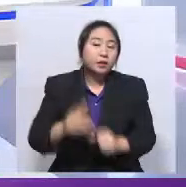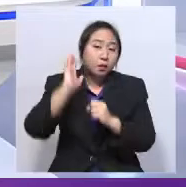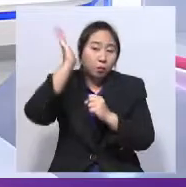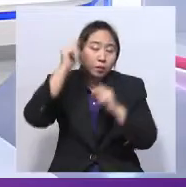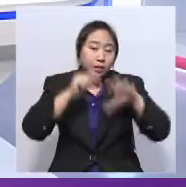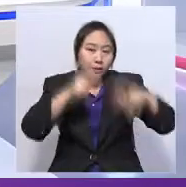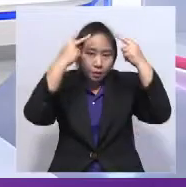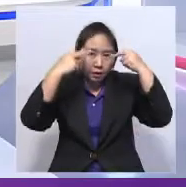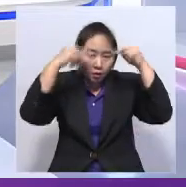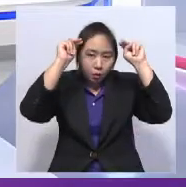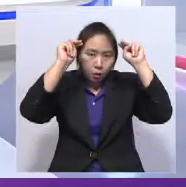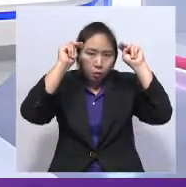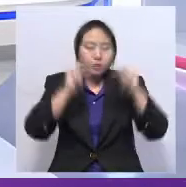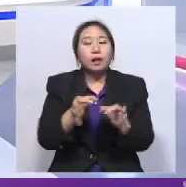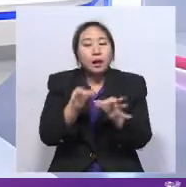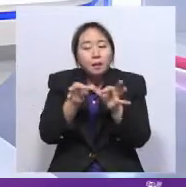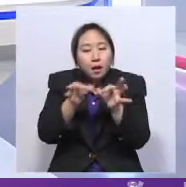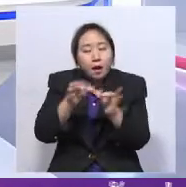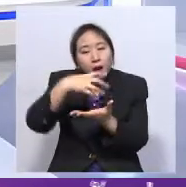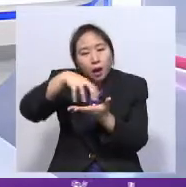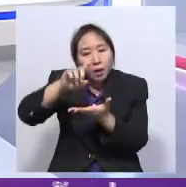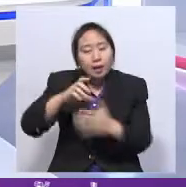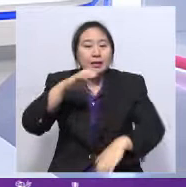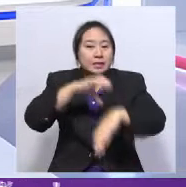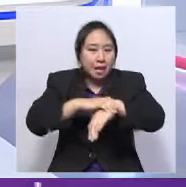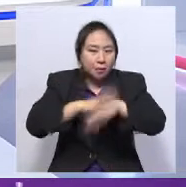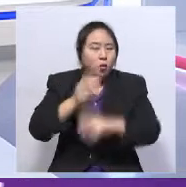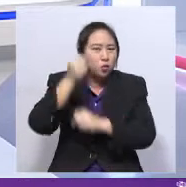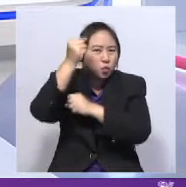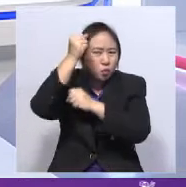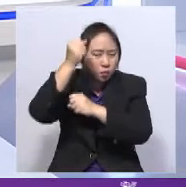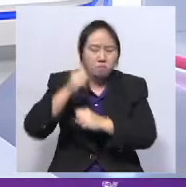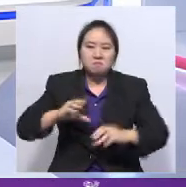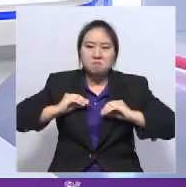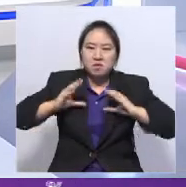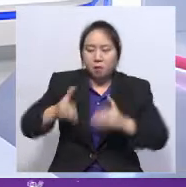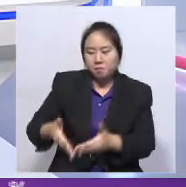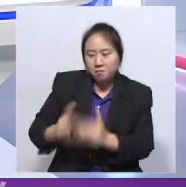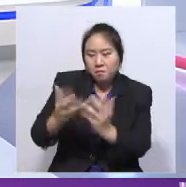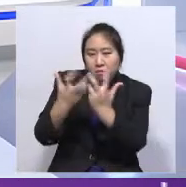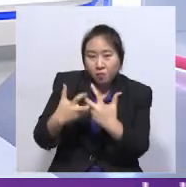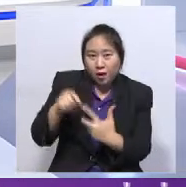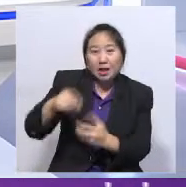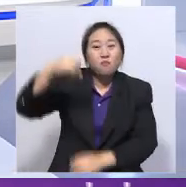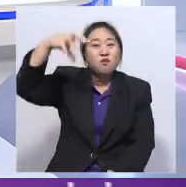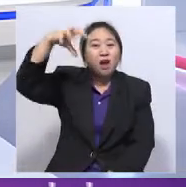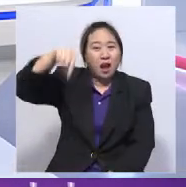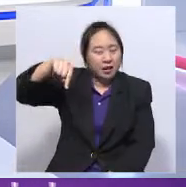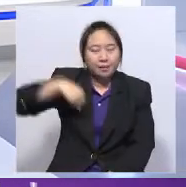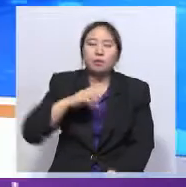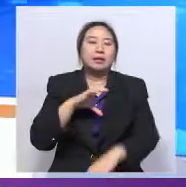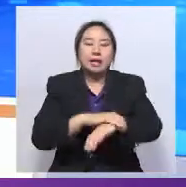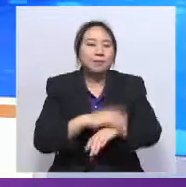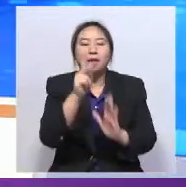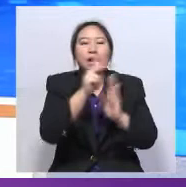โฆษกประจำสำนักนายกรัฐมนตรีนะคะได้ชี้แจงการจับกลุ่มกลุ่มผู้ชุมนุมคัดค้านการก่อสร้างโรงไฟฟ้าถ่านหินเทพาเป็นไปตามขั้นตอน